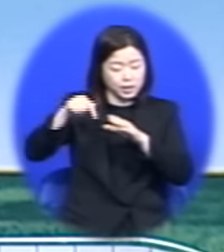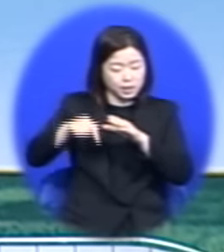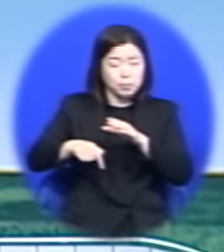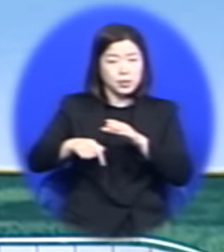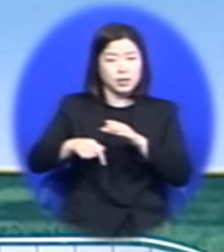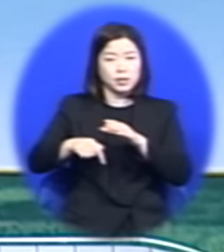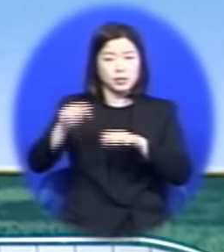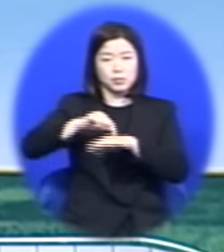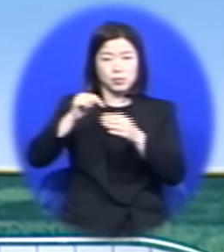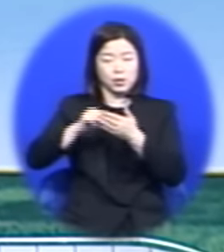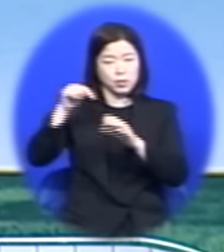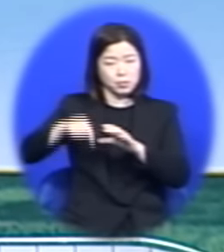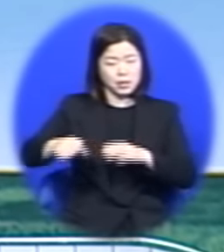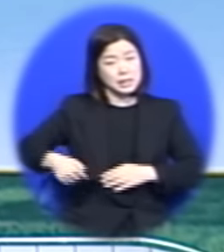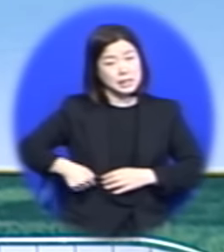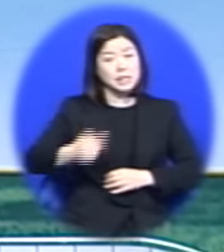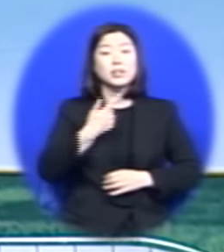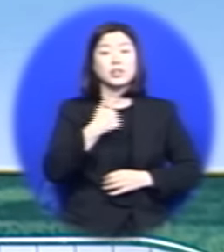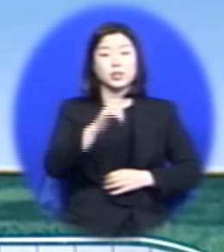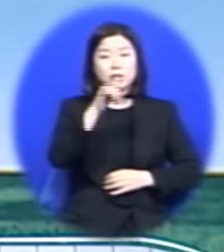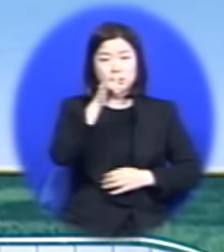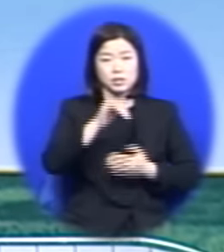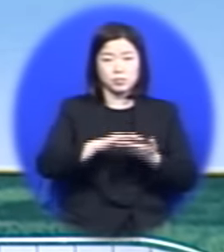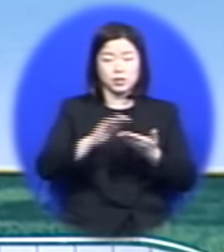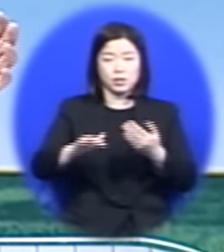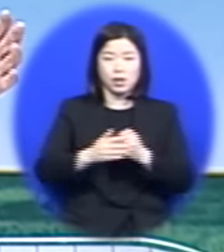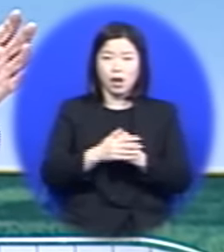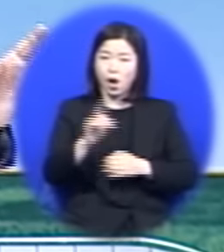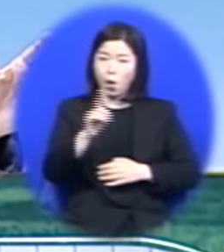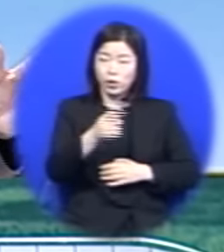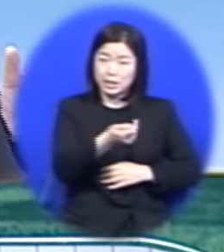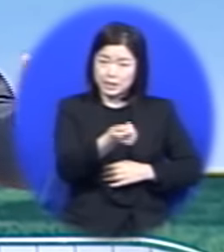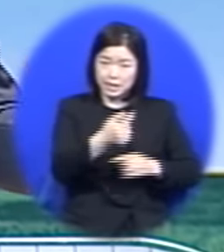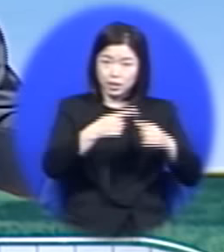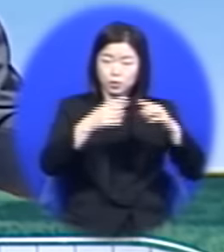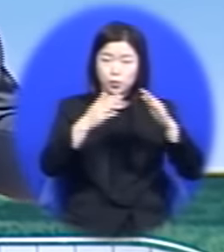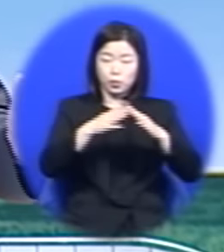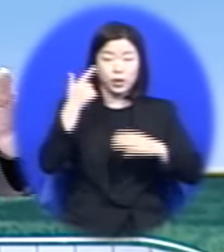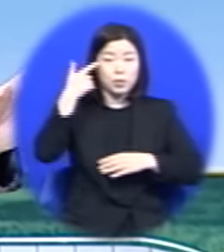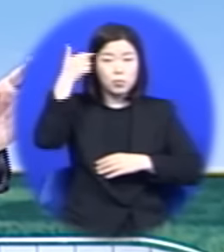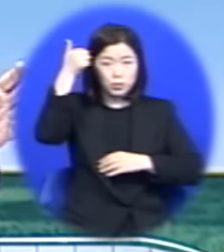마음 깊이 저를 찔렀던 적이 있습니다. 어느 작은 교회 목사님이